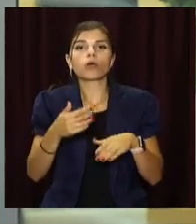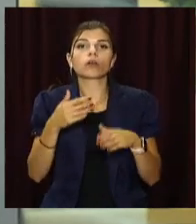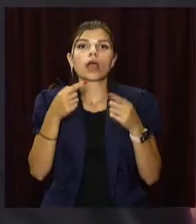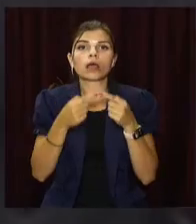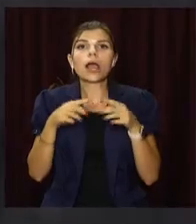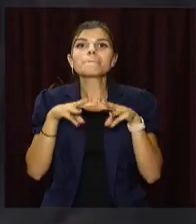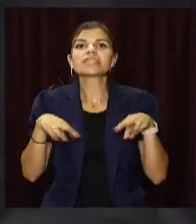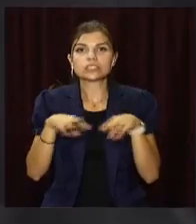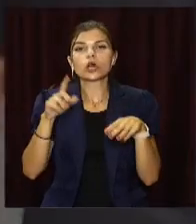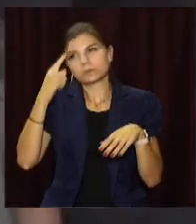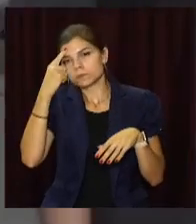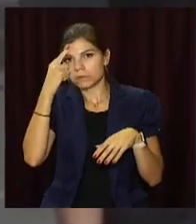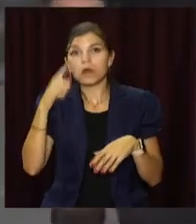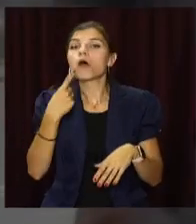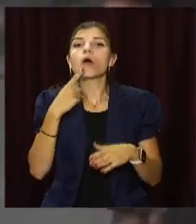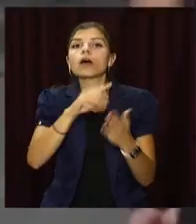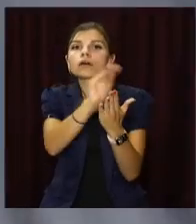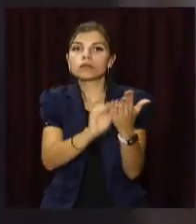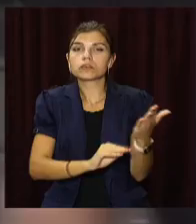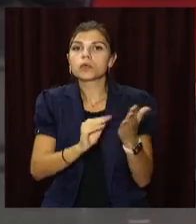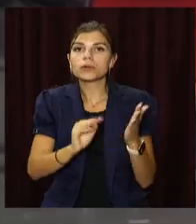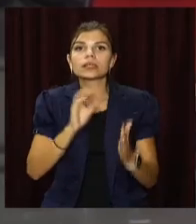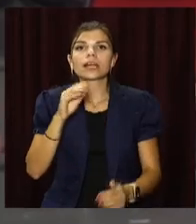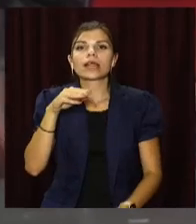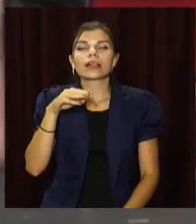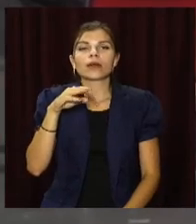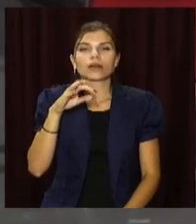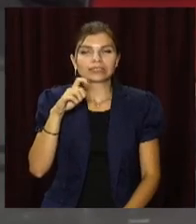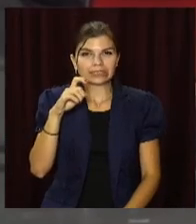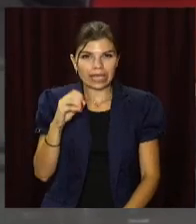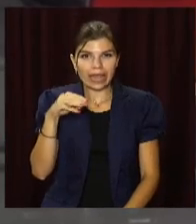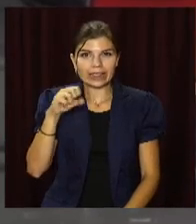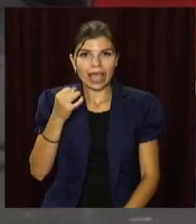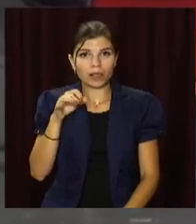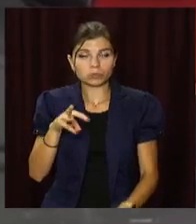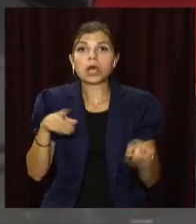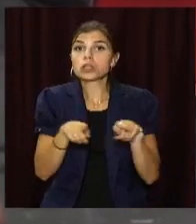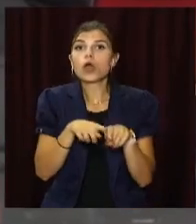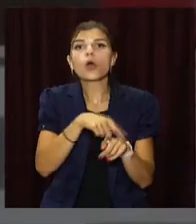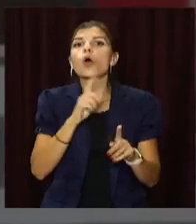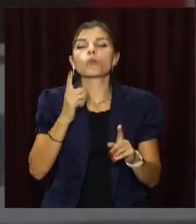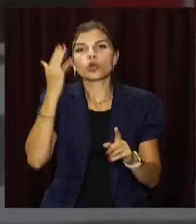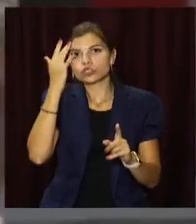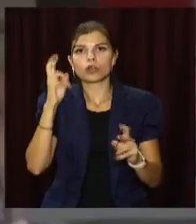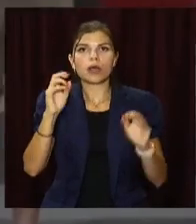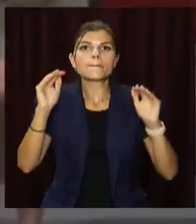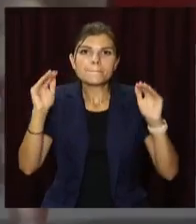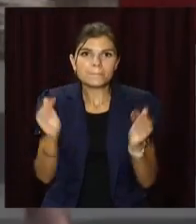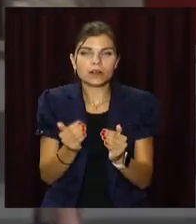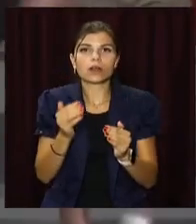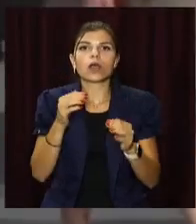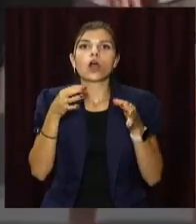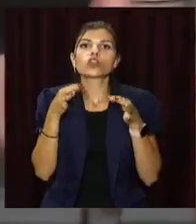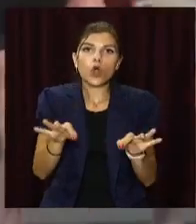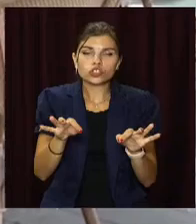погоджуватиме міністерство. Як пише видання The Times of Israel, така політика міністерства – мінімізувати кількість дозволів